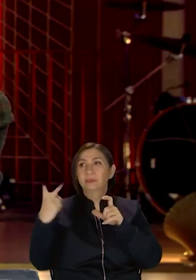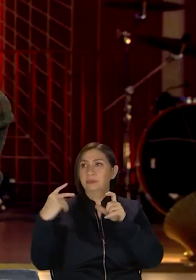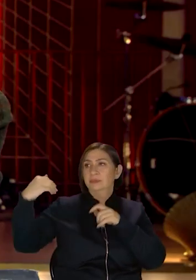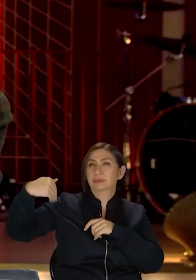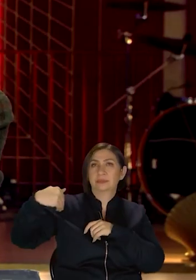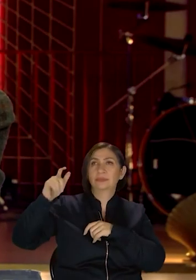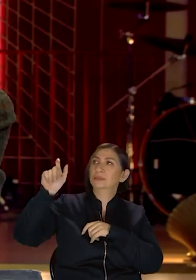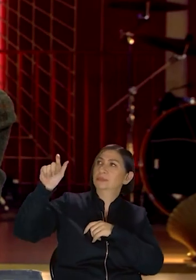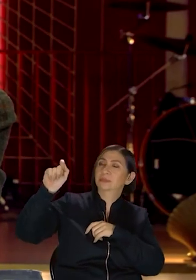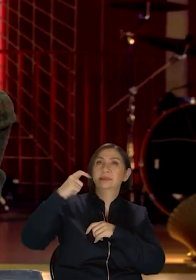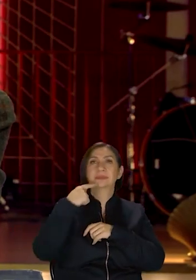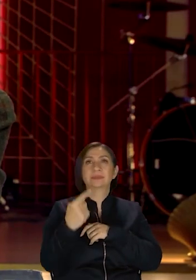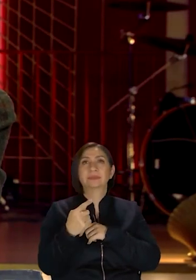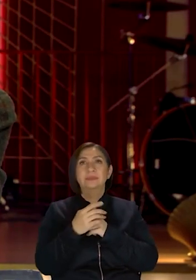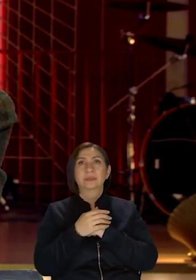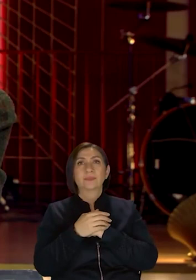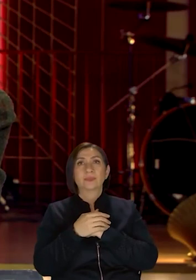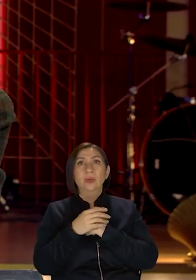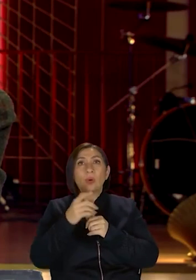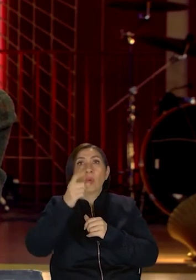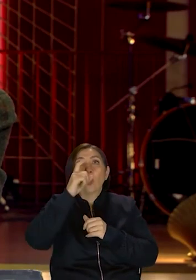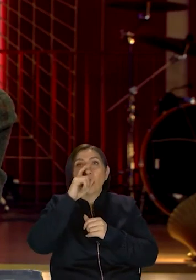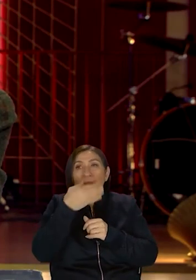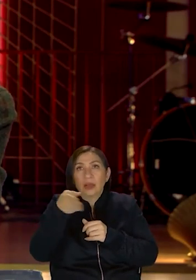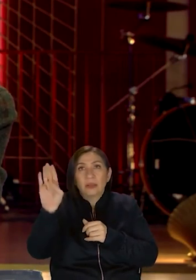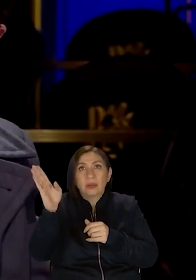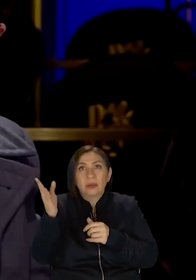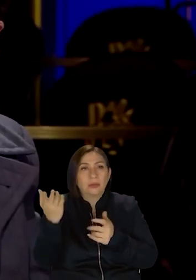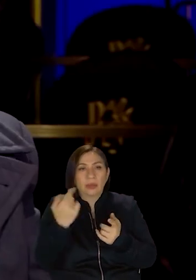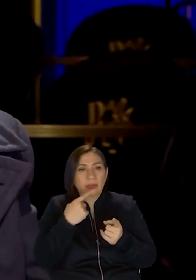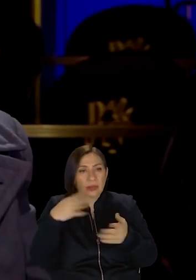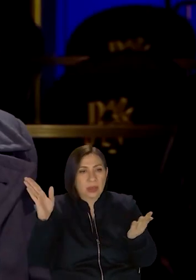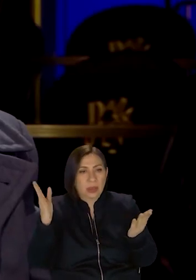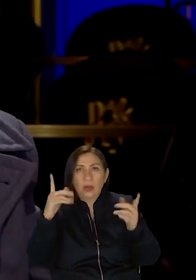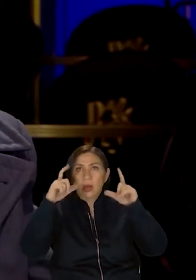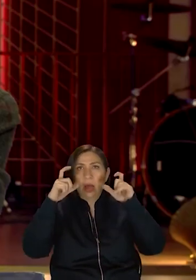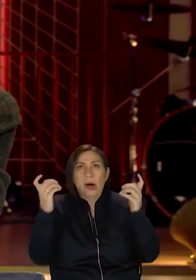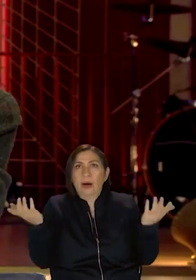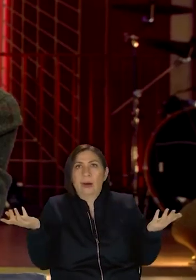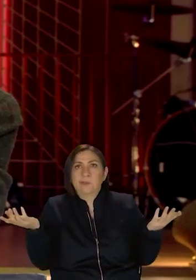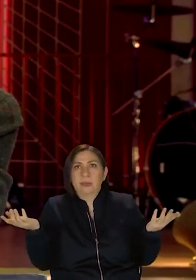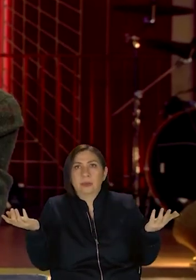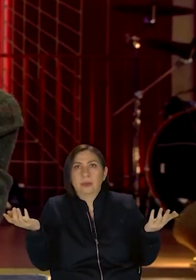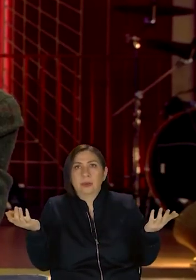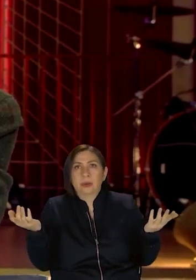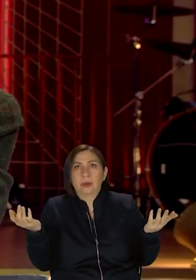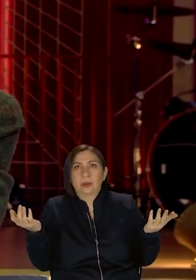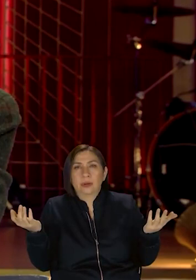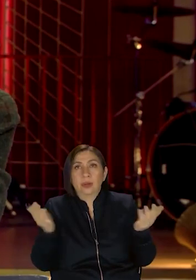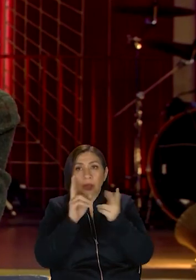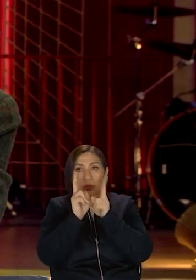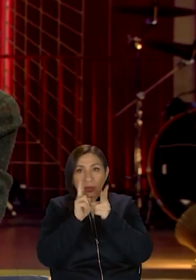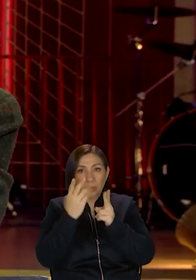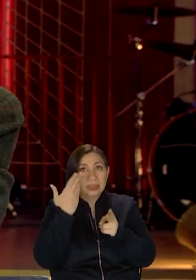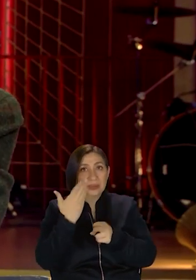Selfie yapmış. Selfie alınacak. Demişler ki Okan Bayülgen gitti. Ne demek gitti? Daha fotoğraf çekinmedik ki.